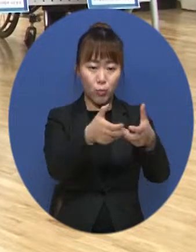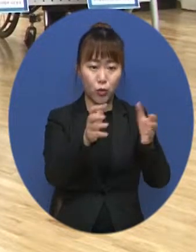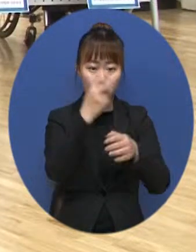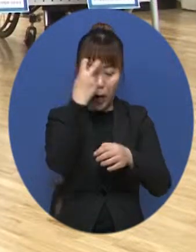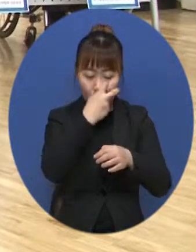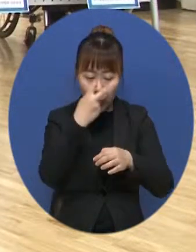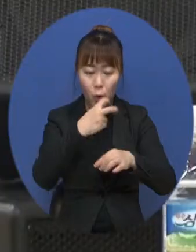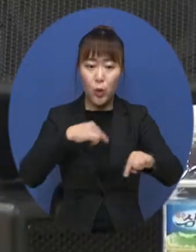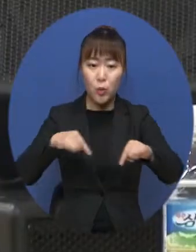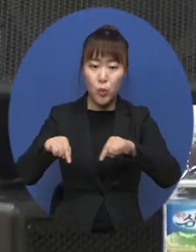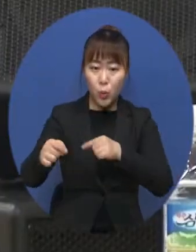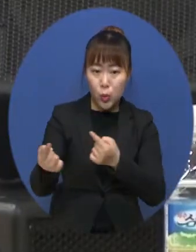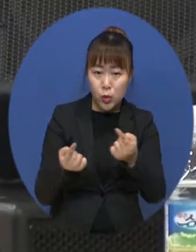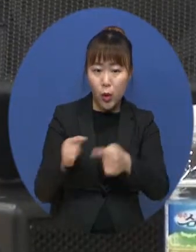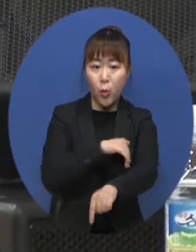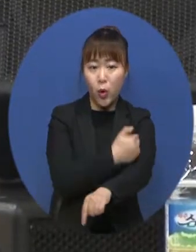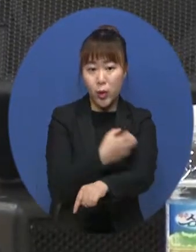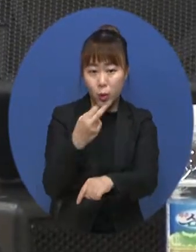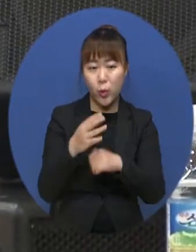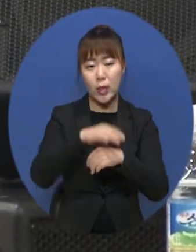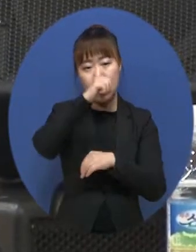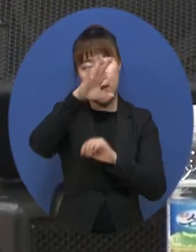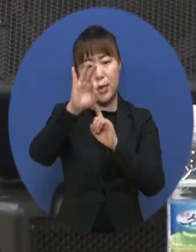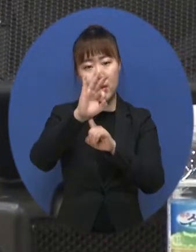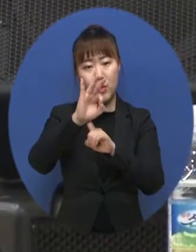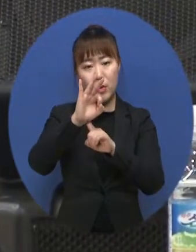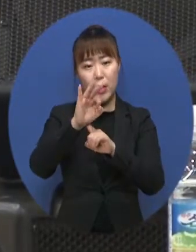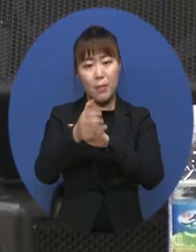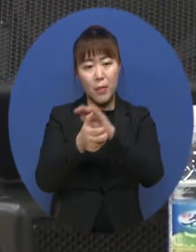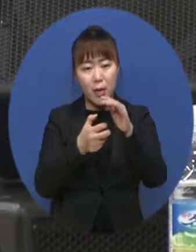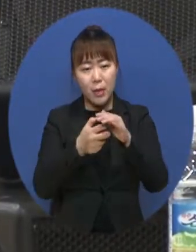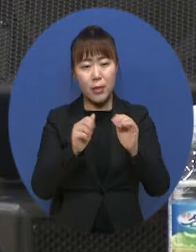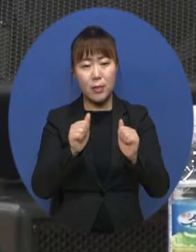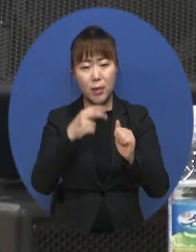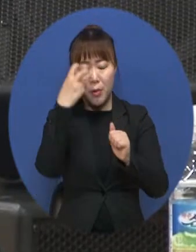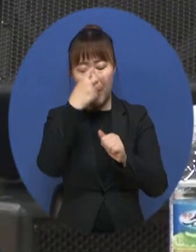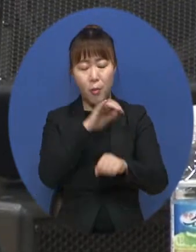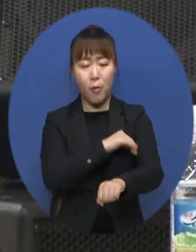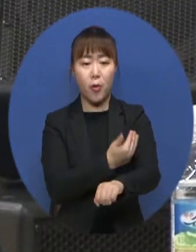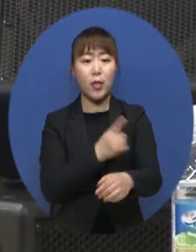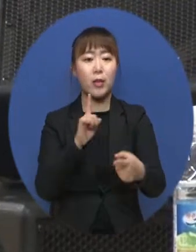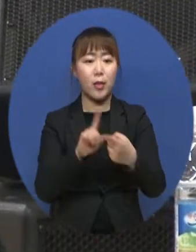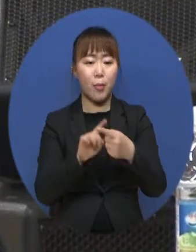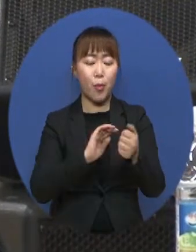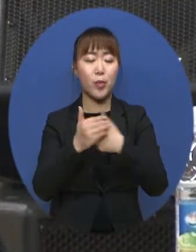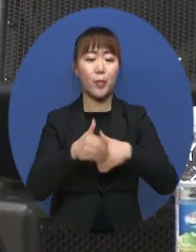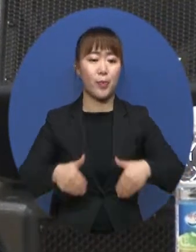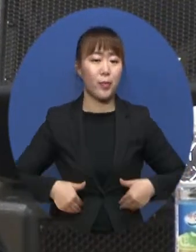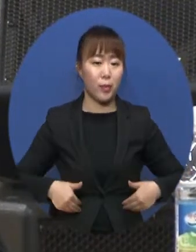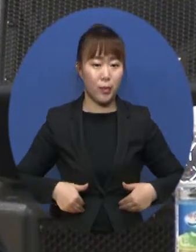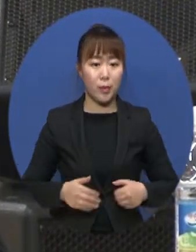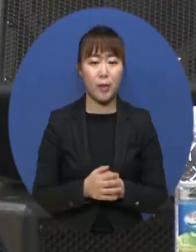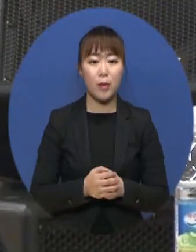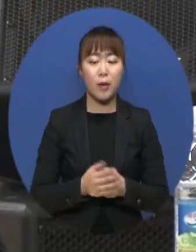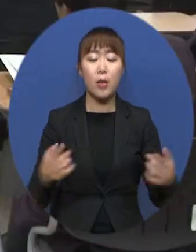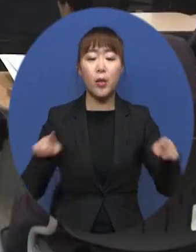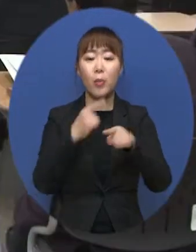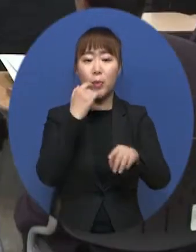조정 권한과 예산의 사전 심의권이 보장돼야 한다고 강조했습니다. 한편